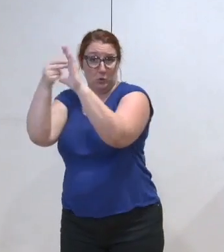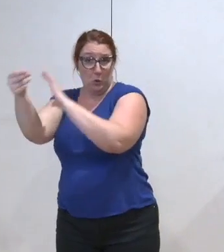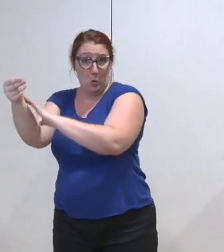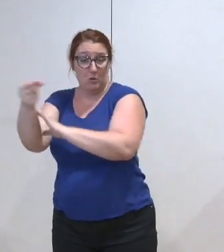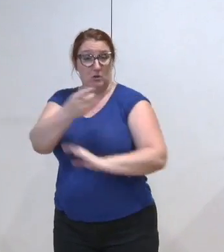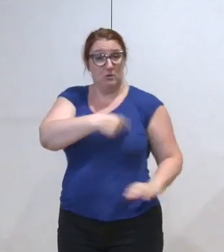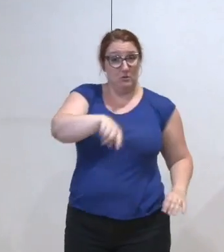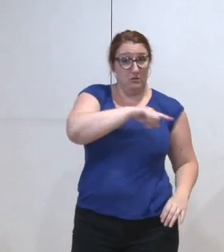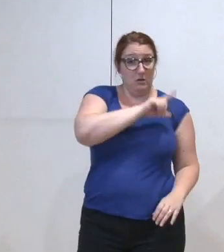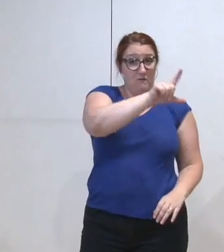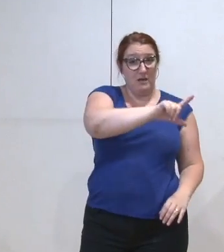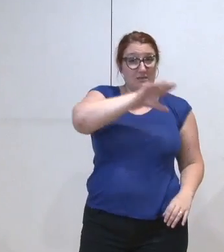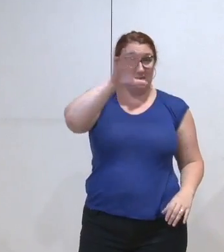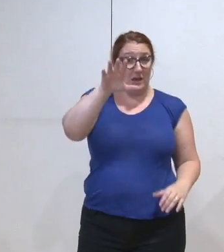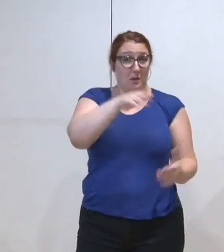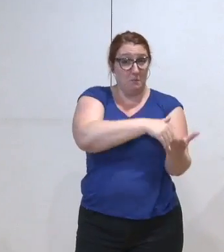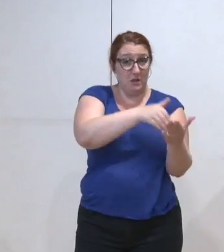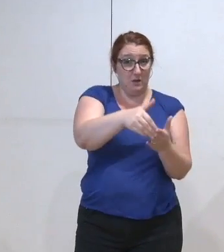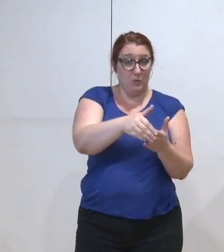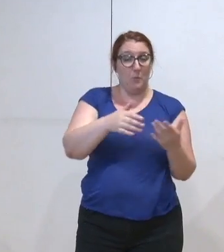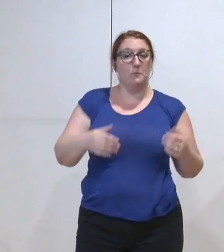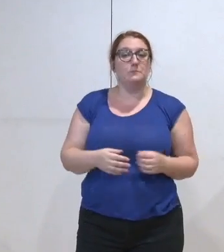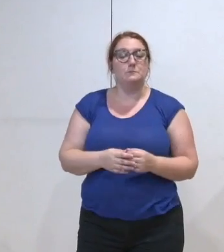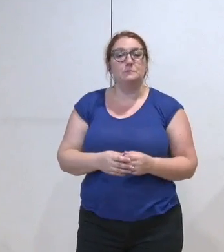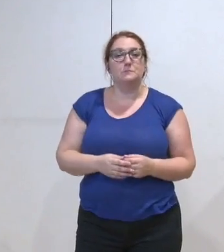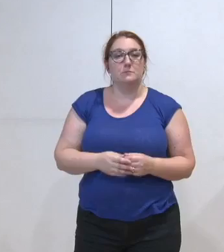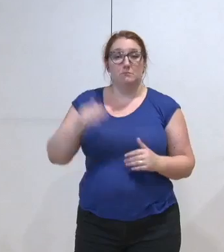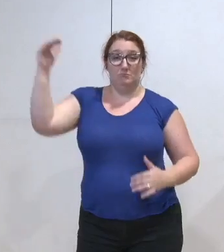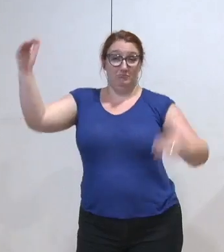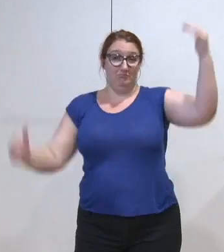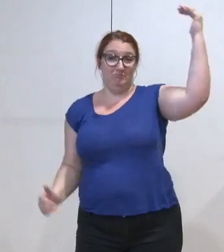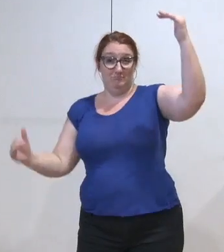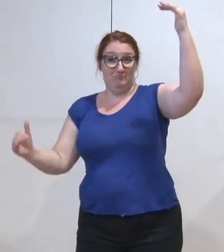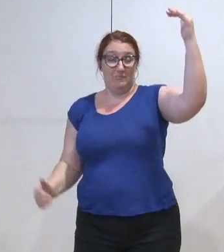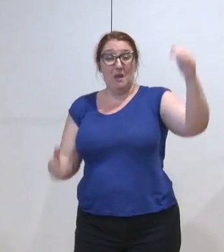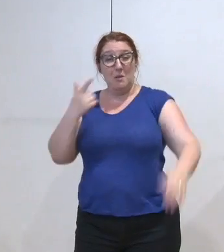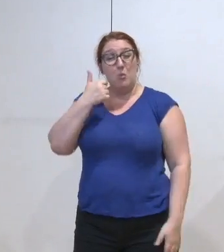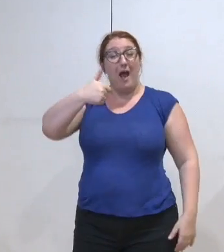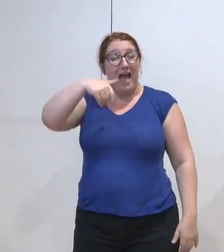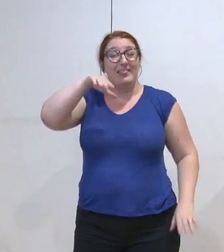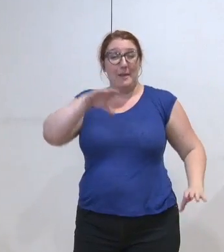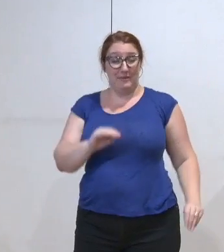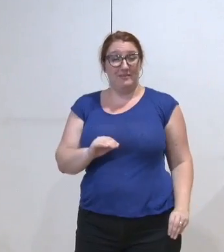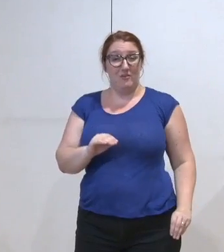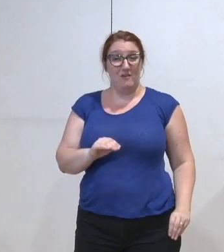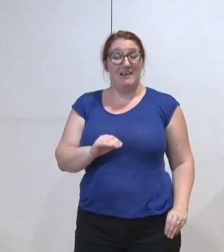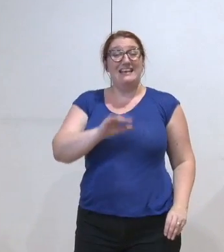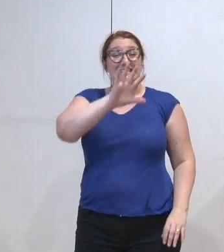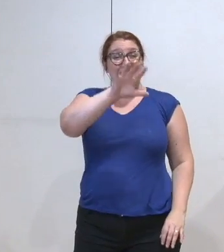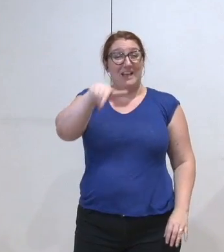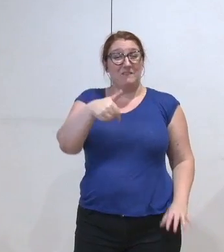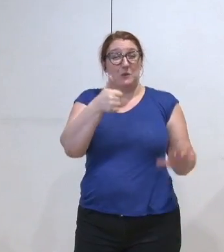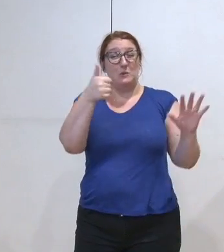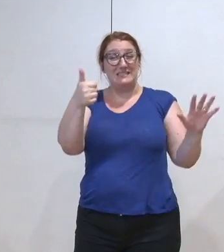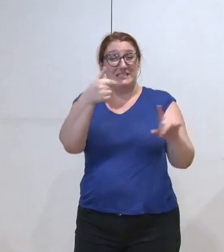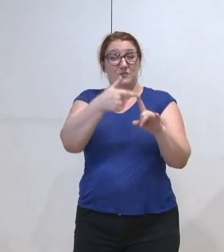quand la nôtre est de 25 millions par habitant le coût de notre CCAS est 5,6 fois celui